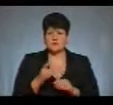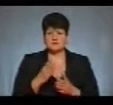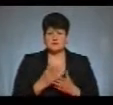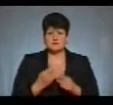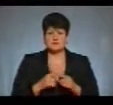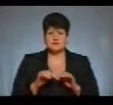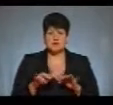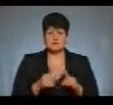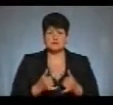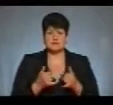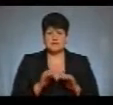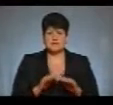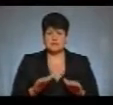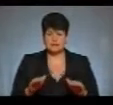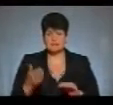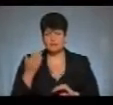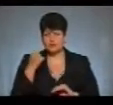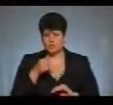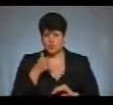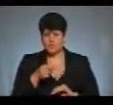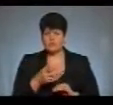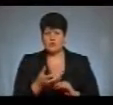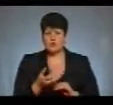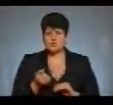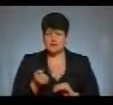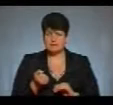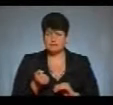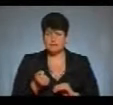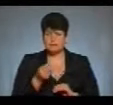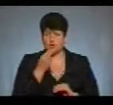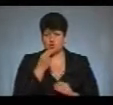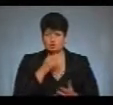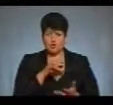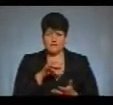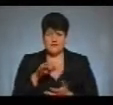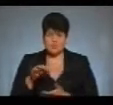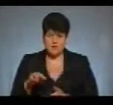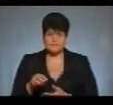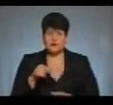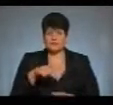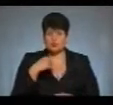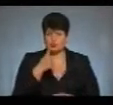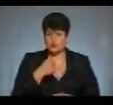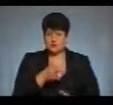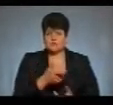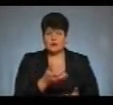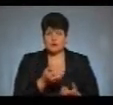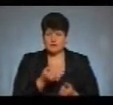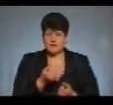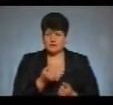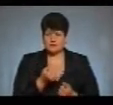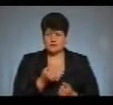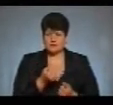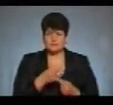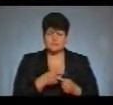акція для дітей. Минулого року вони отримували продуктові набори, цього року вони отримують